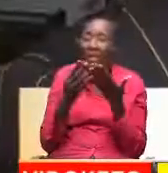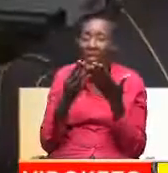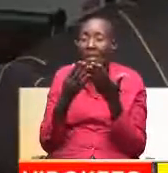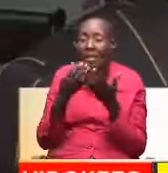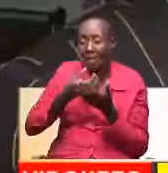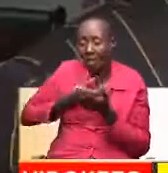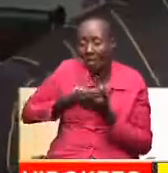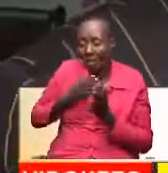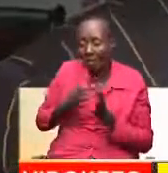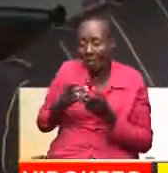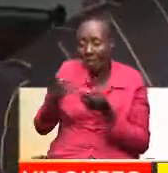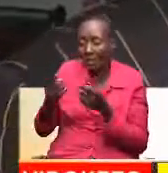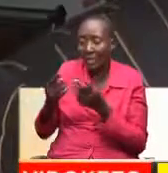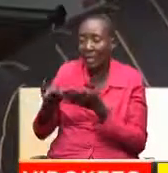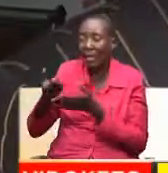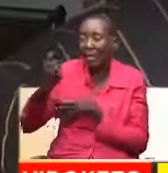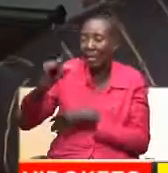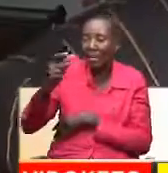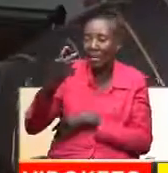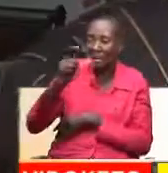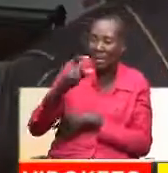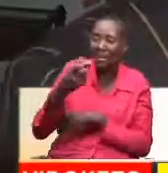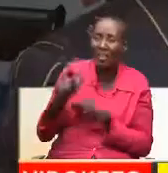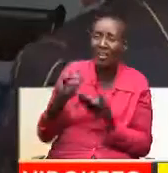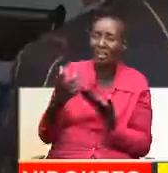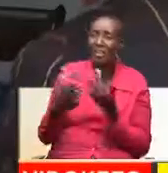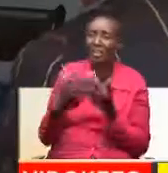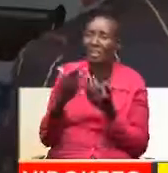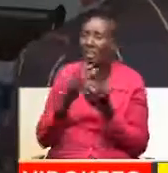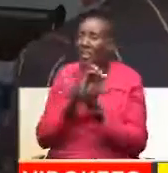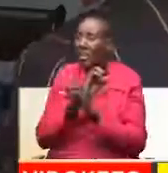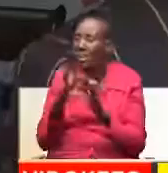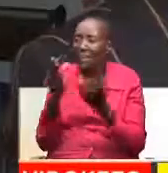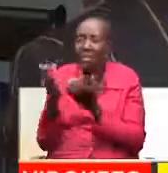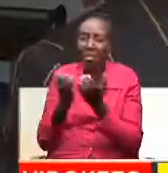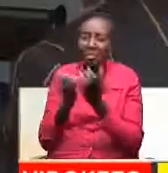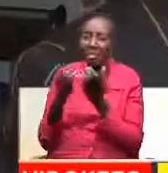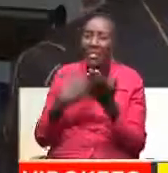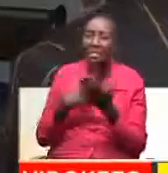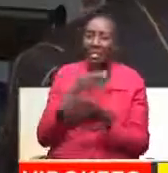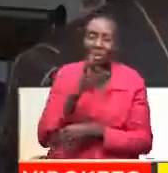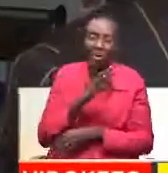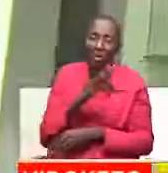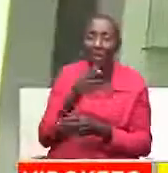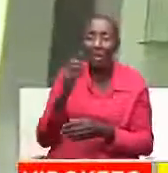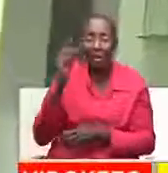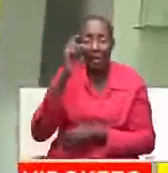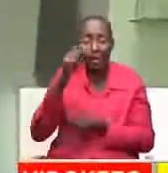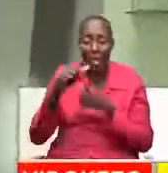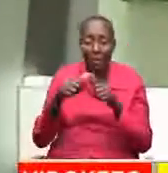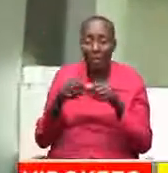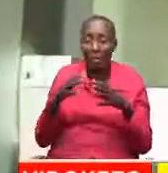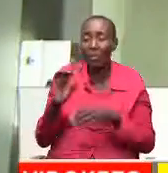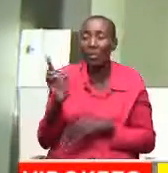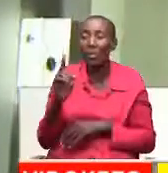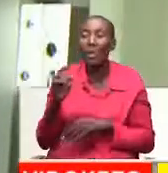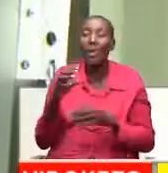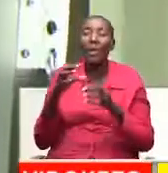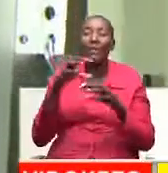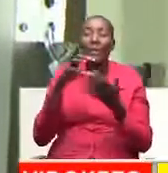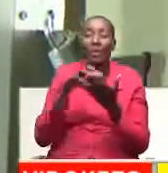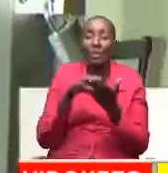there increasing rent regardless of whether you have business or not. There is no consideration at all. Hali hii imeathiri sio